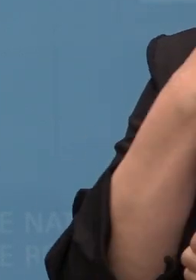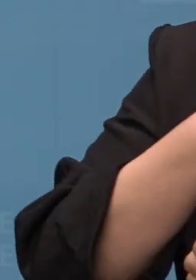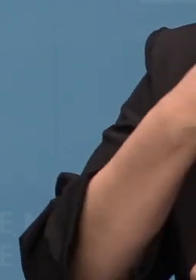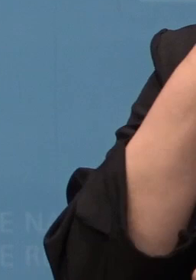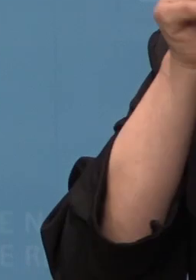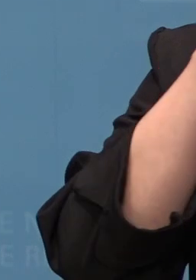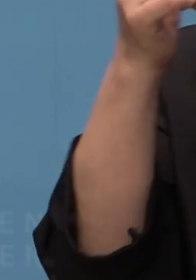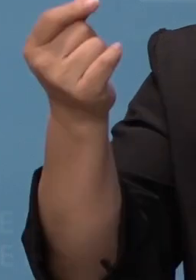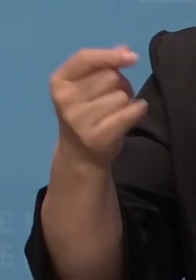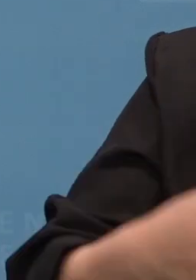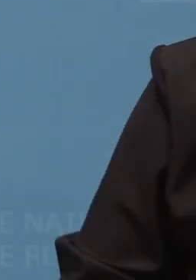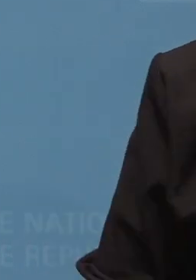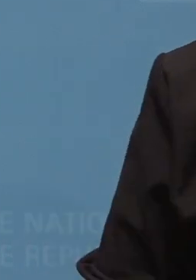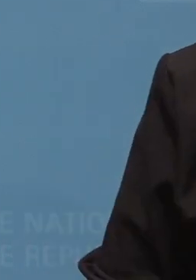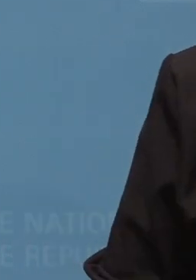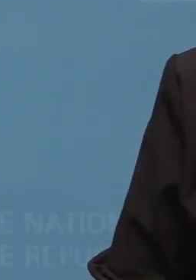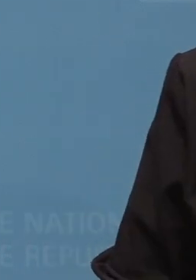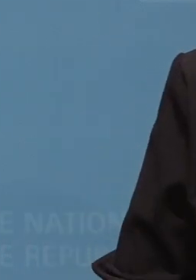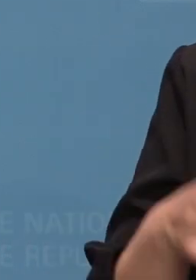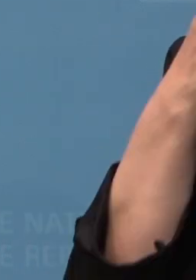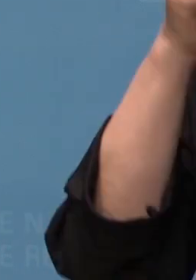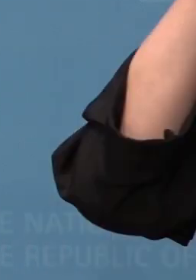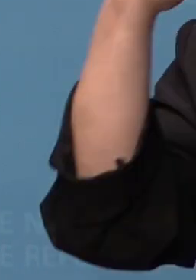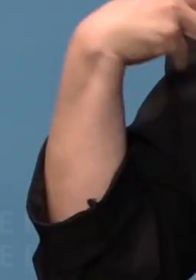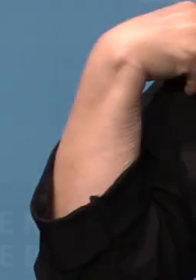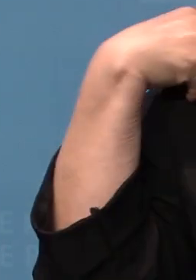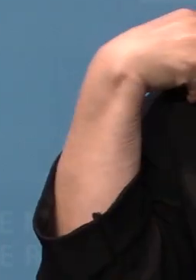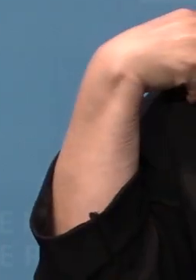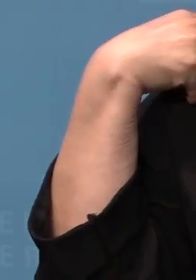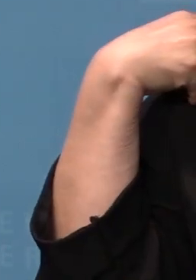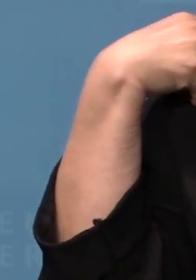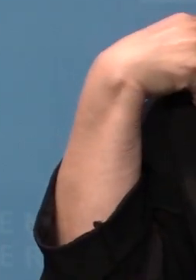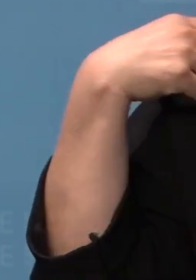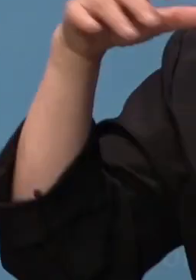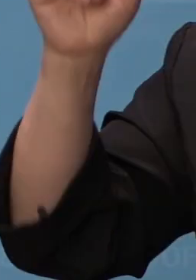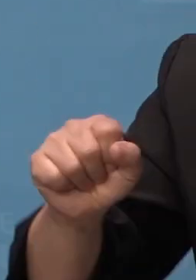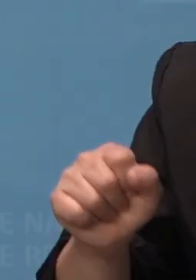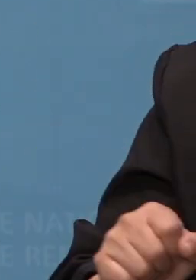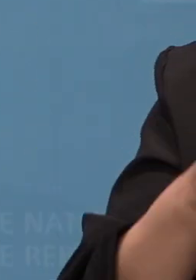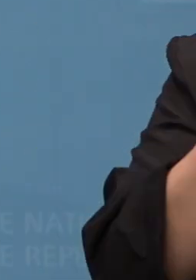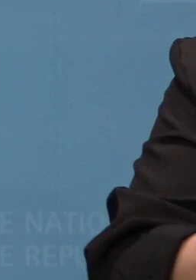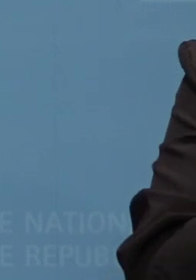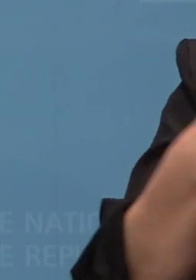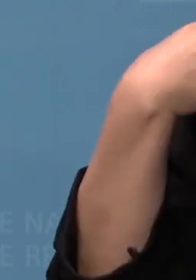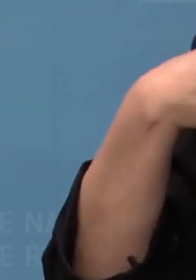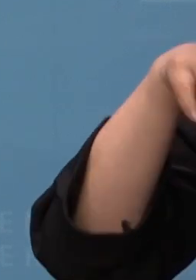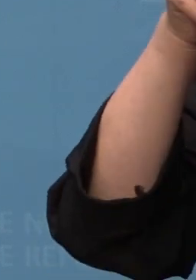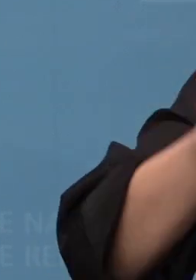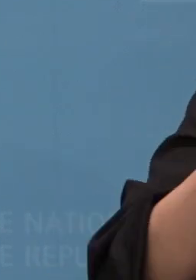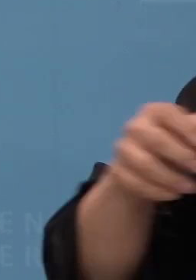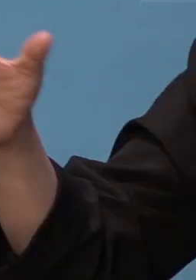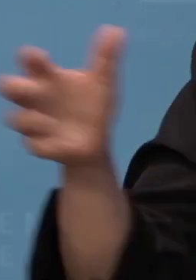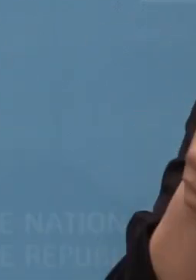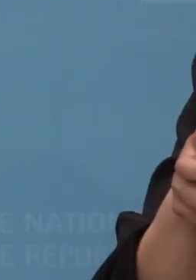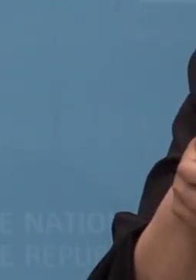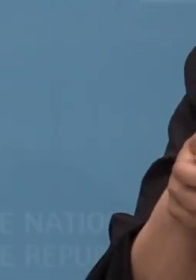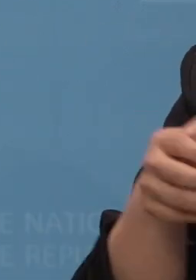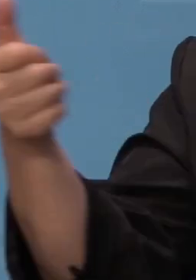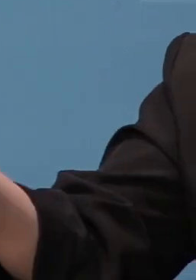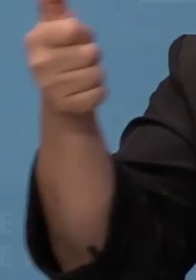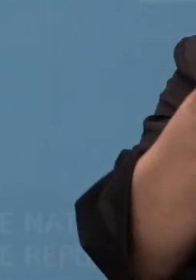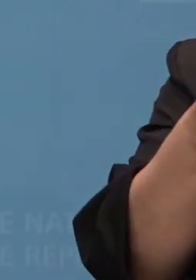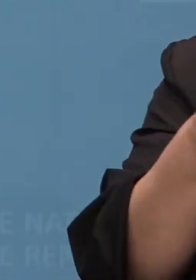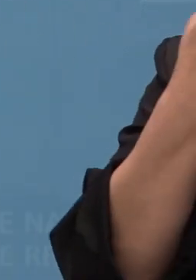오염수의 반자는 일본 정부가 채웠다면 나머지 반자는 윤석열 정부와 국민의힘이 채우고